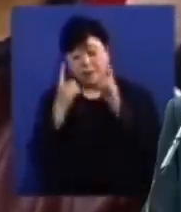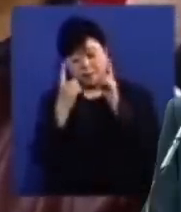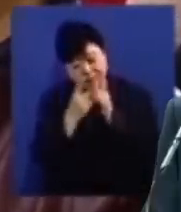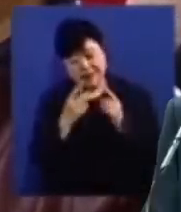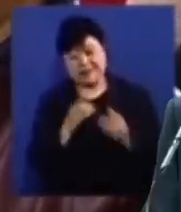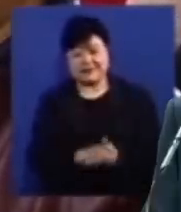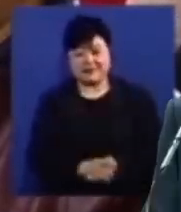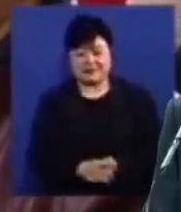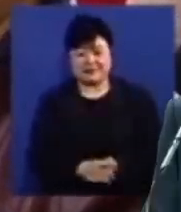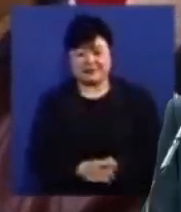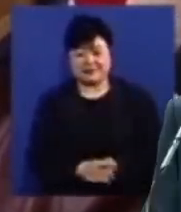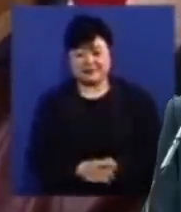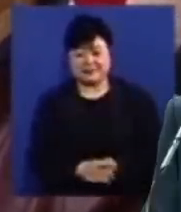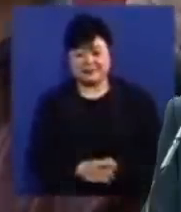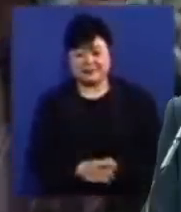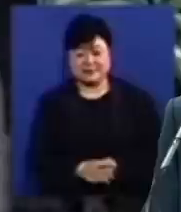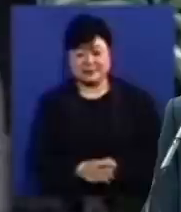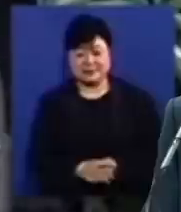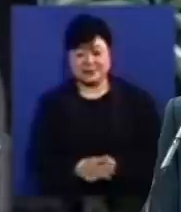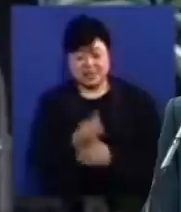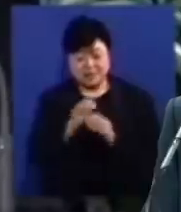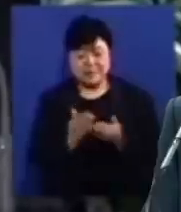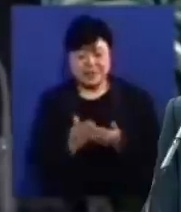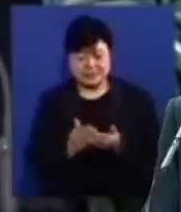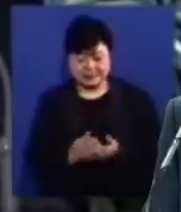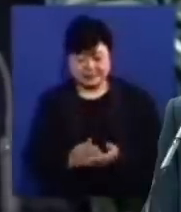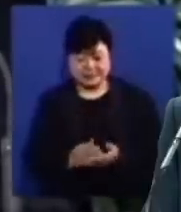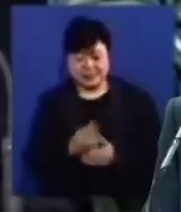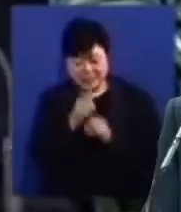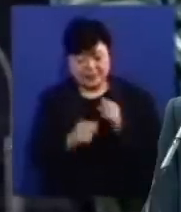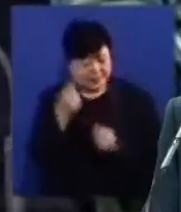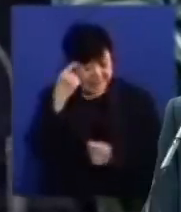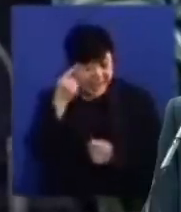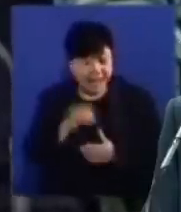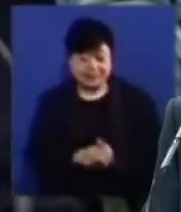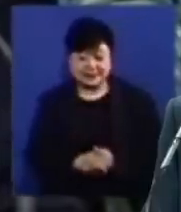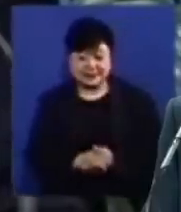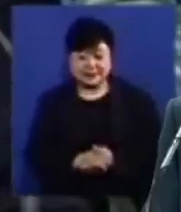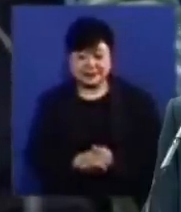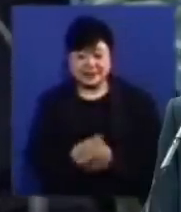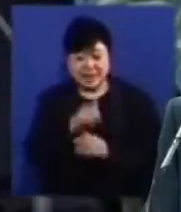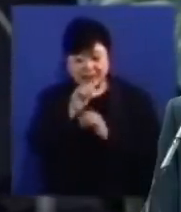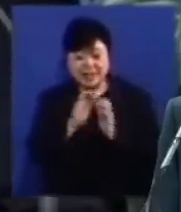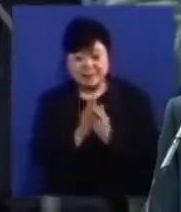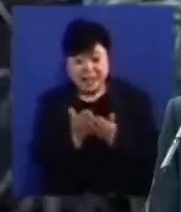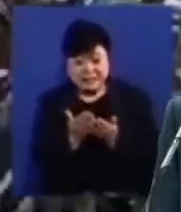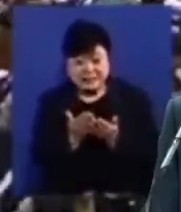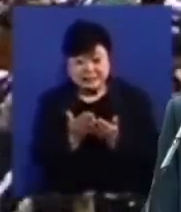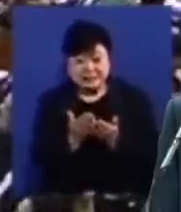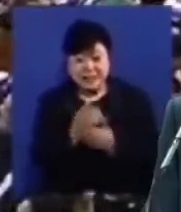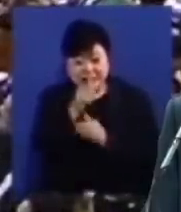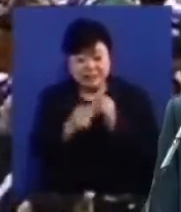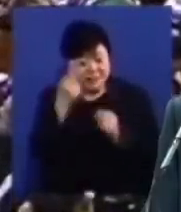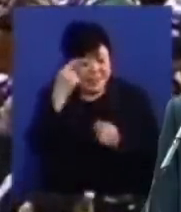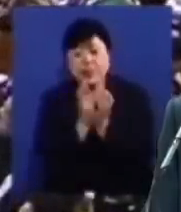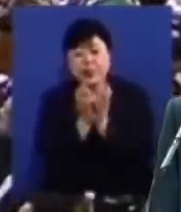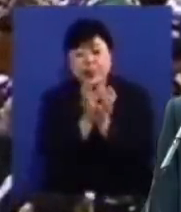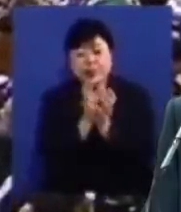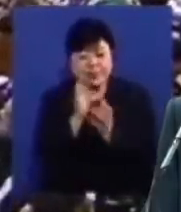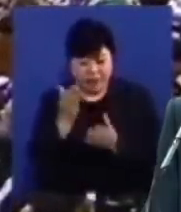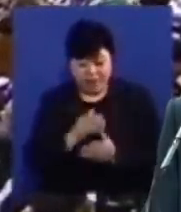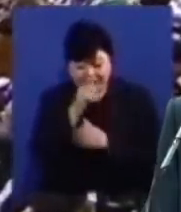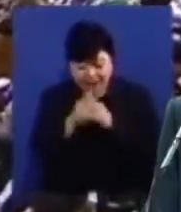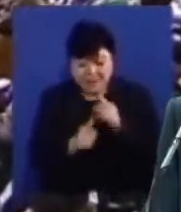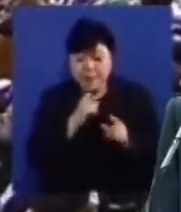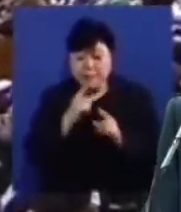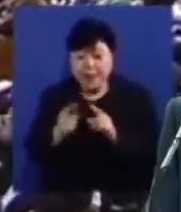것입니다. 성경이 하나님의 생각인 것입니다. 성경이 바로 하나님의 생각입니다. 이는